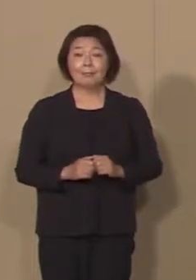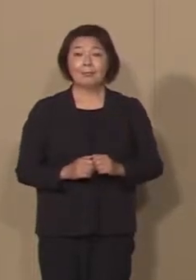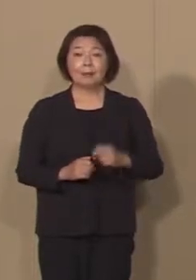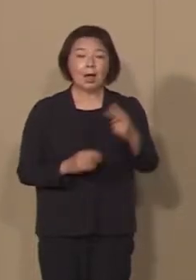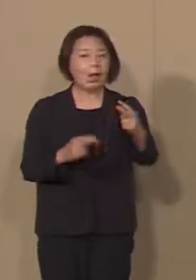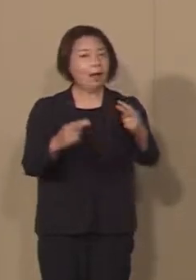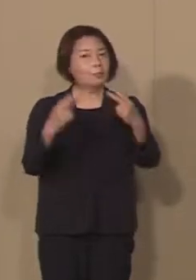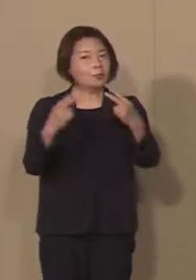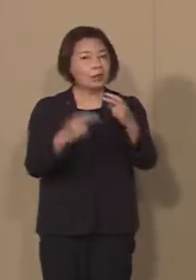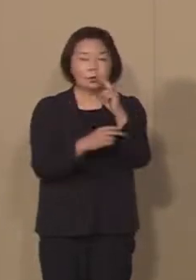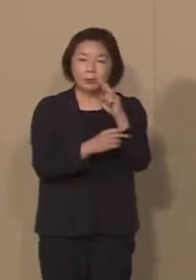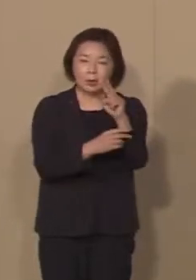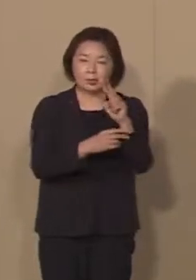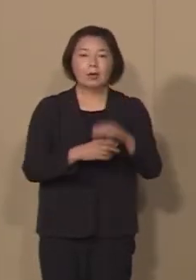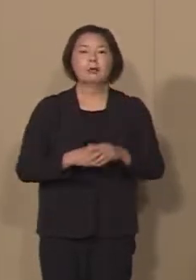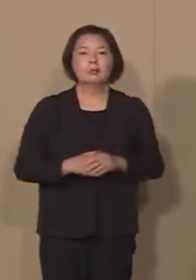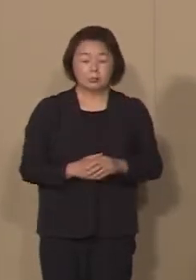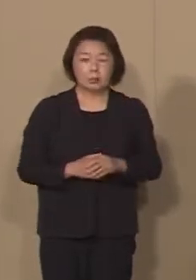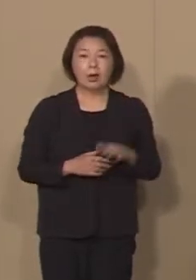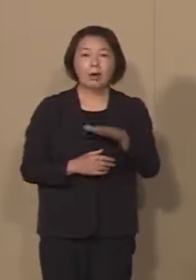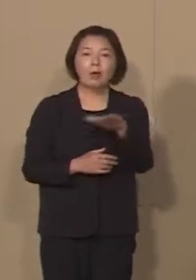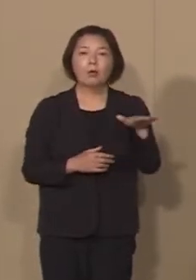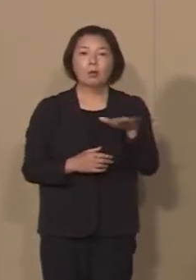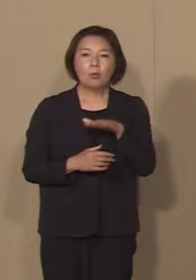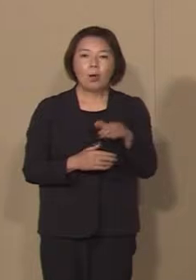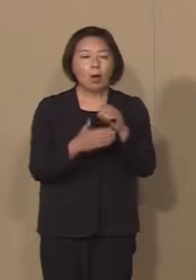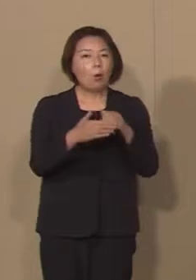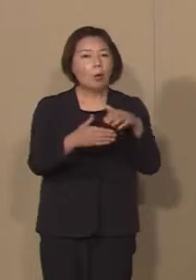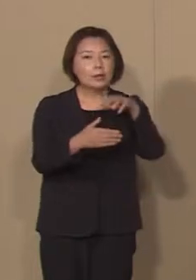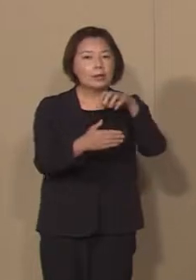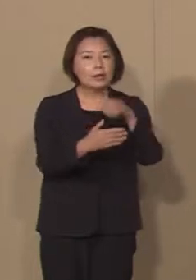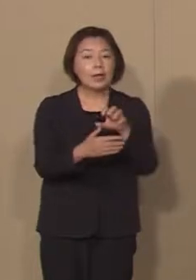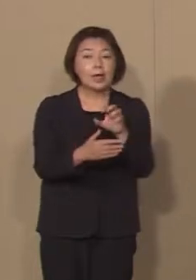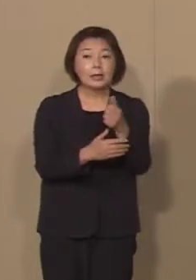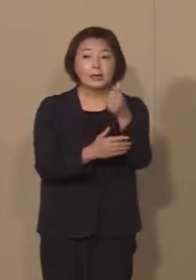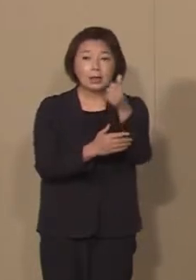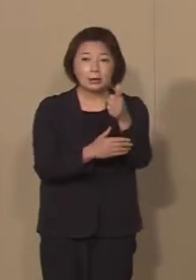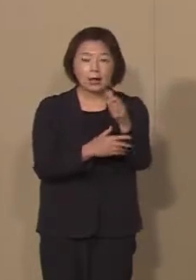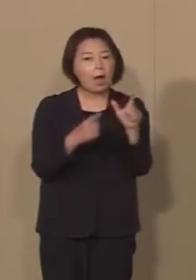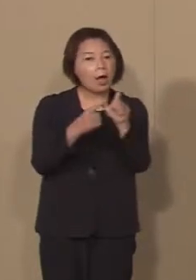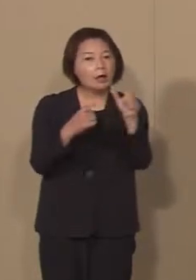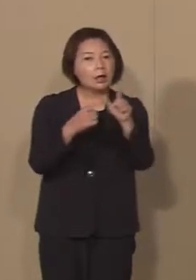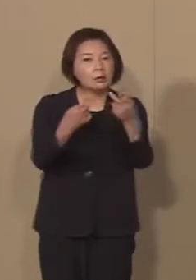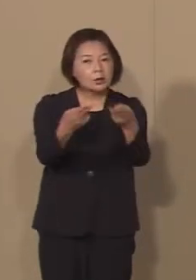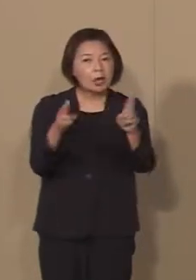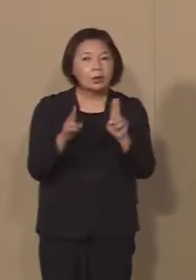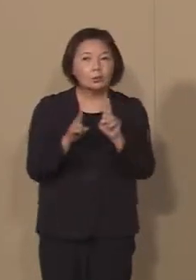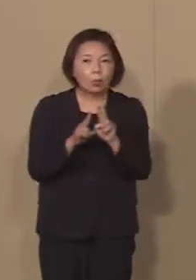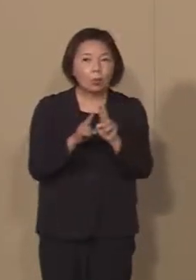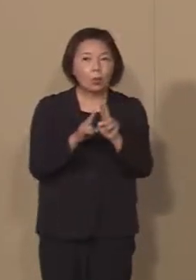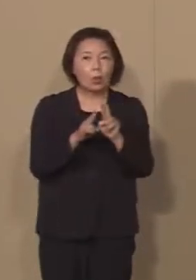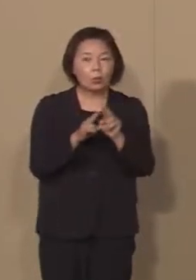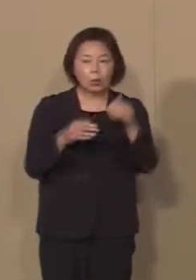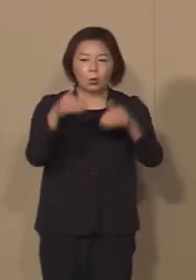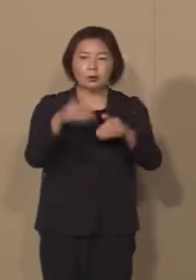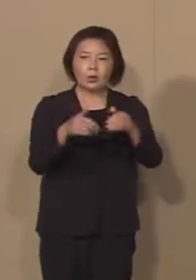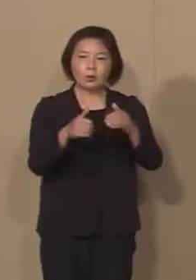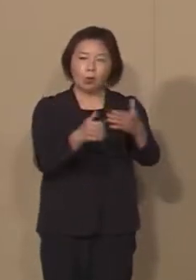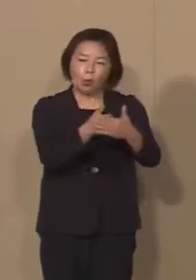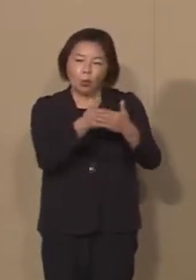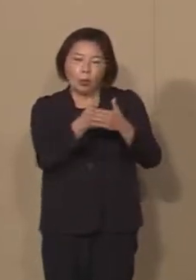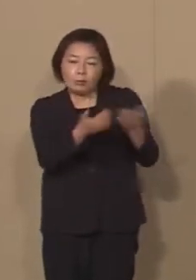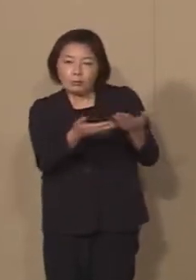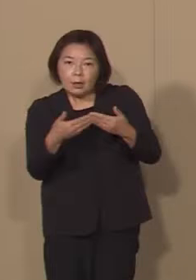関係者の皆さんは猫後でどうして堀江さんがホリエモンがnhk 等のまあ選挙応援しているのか勝訴僕も